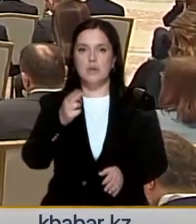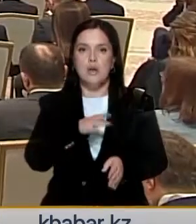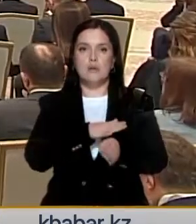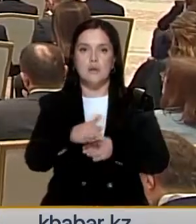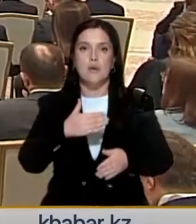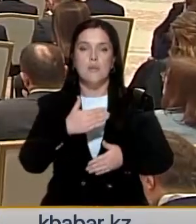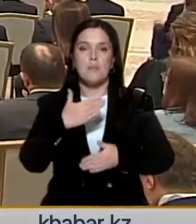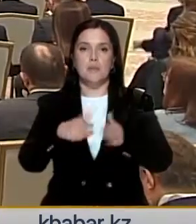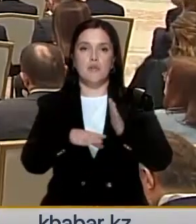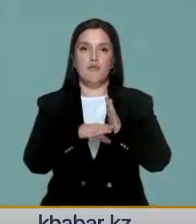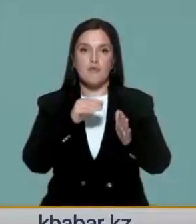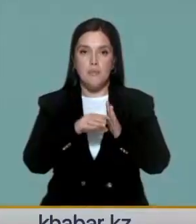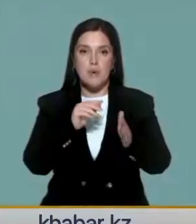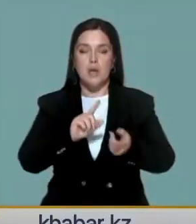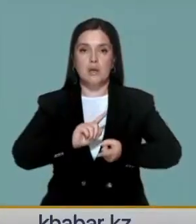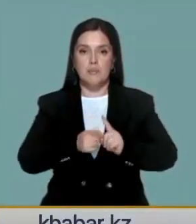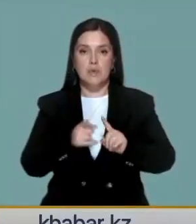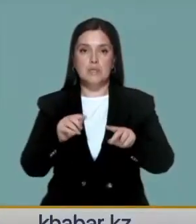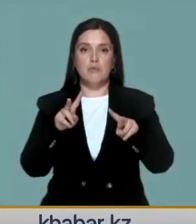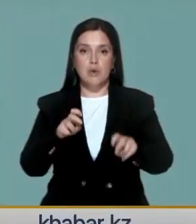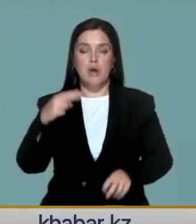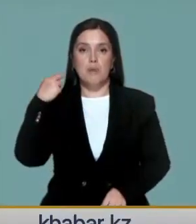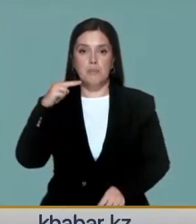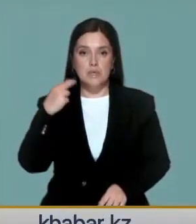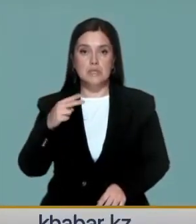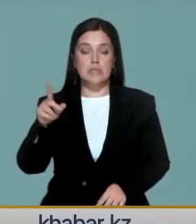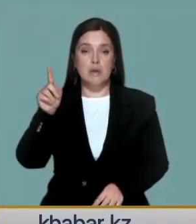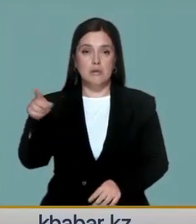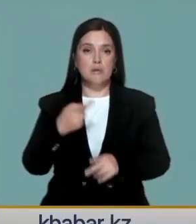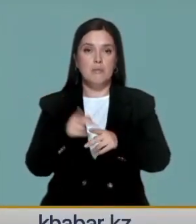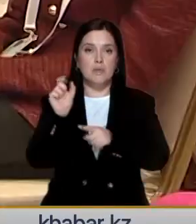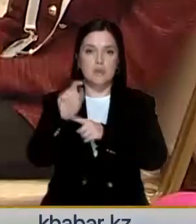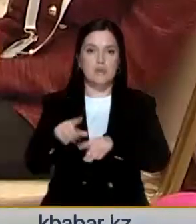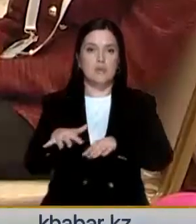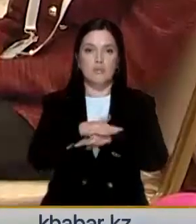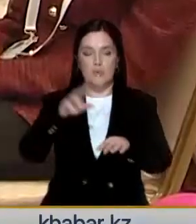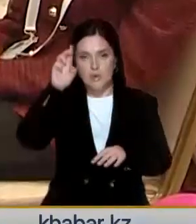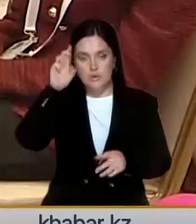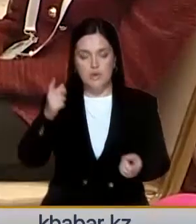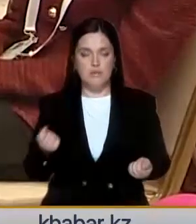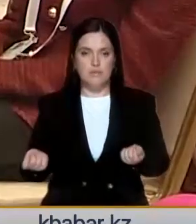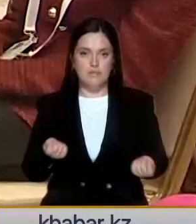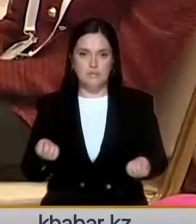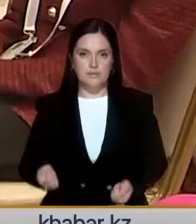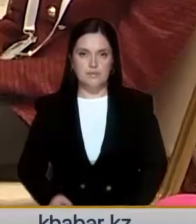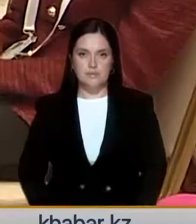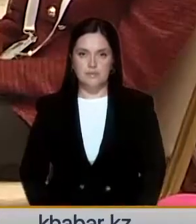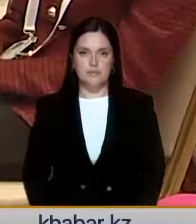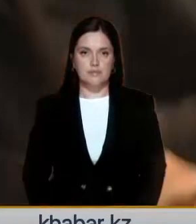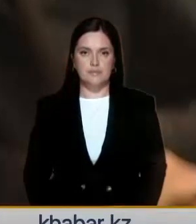осуществления предвыборной платформы и реформ исходя из того цитата президент - это нанятый народом государственный